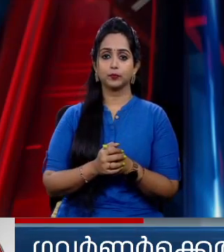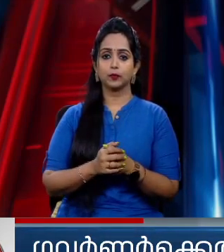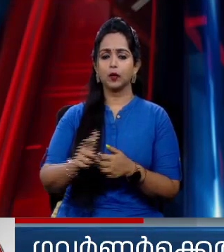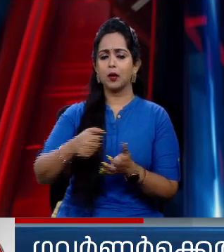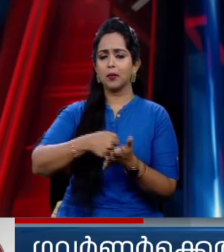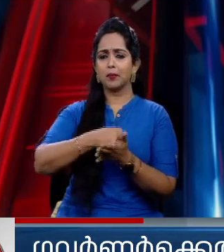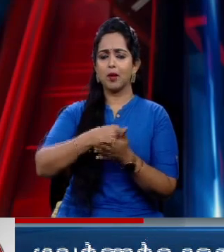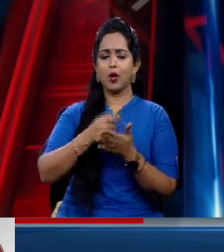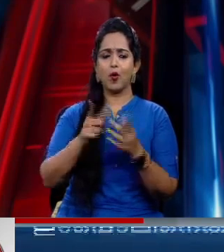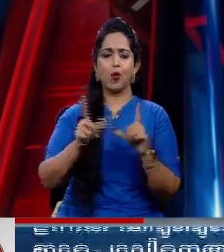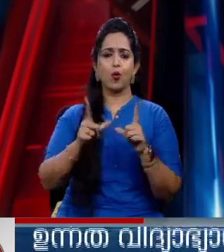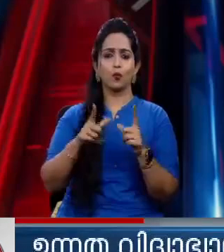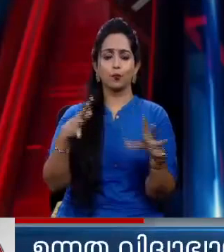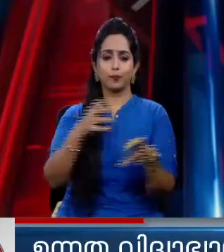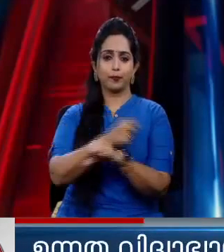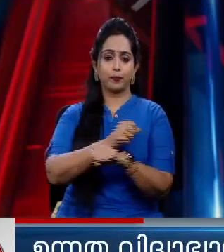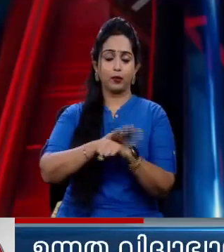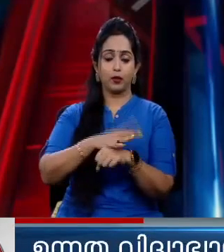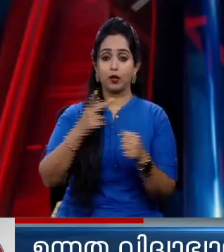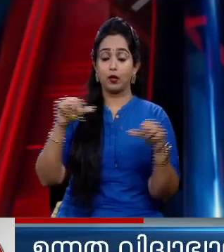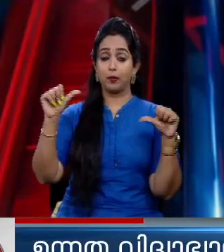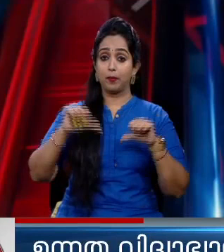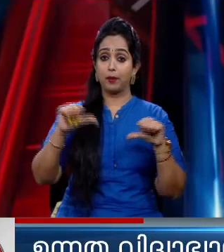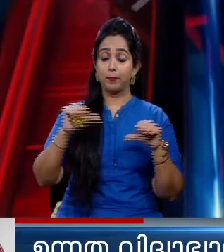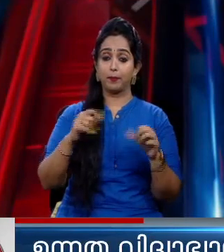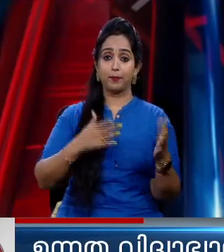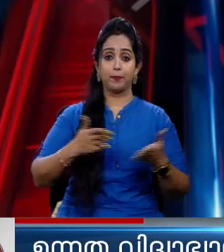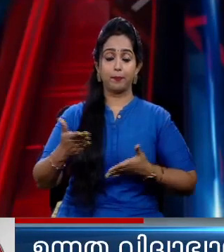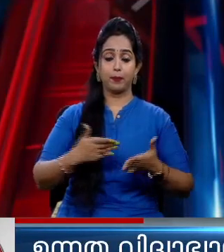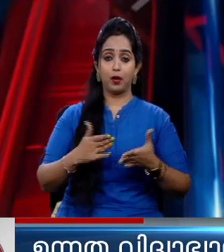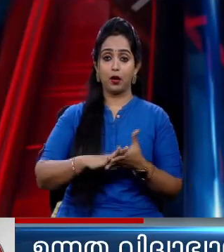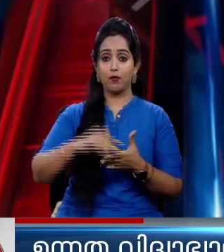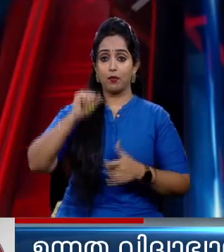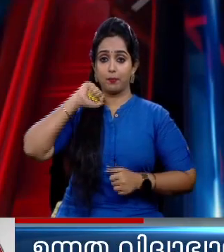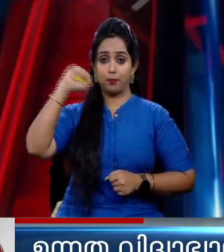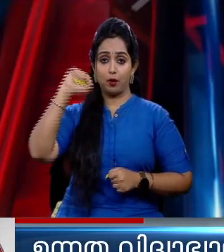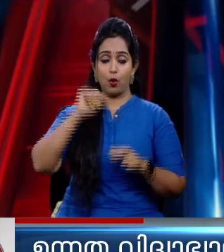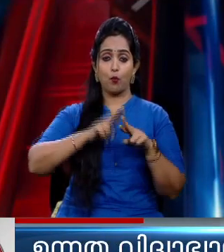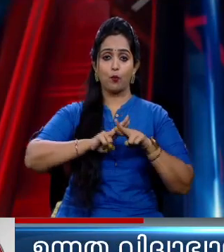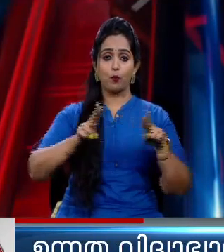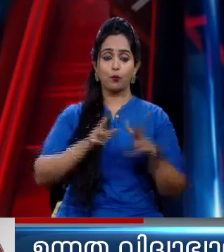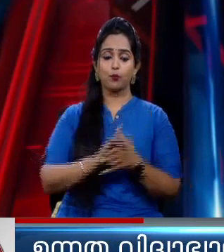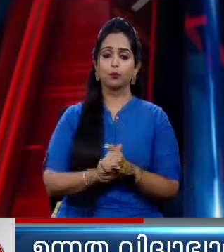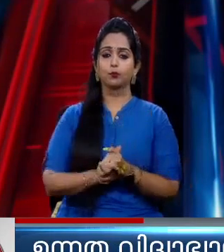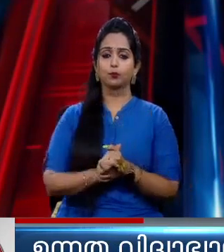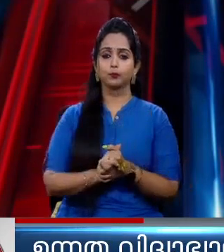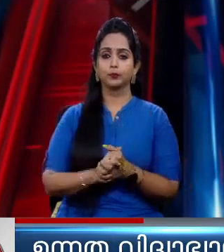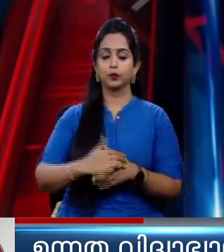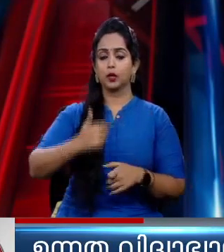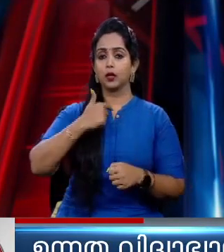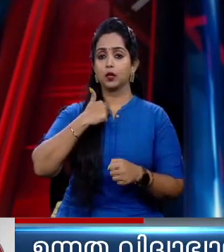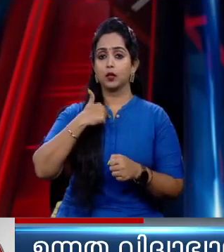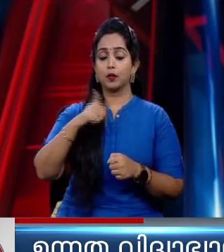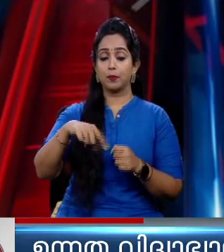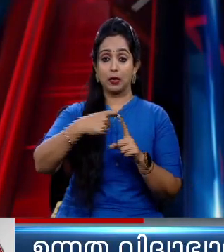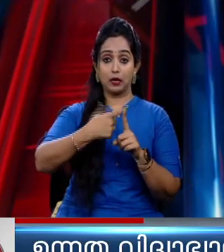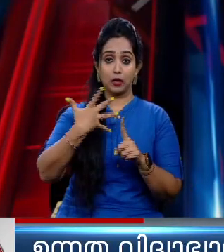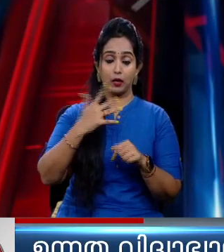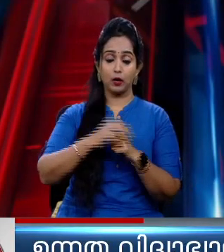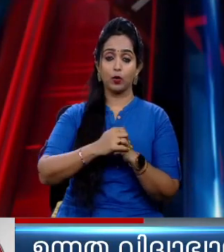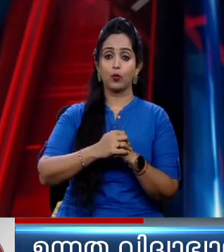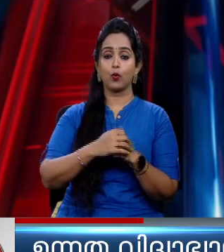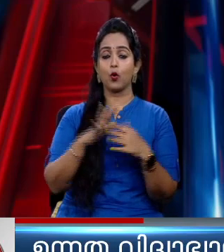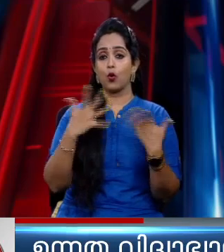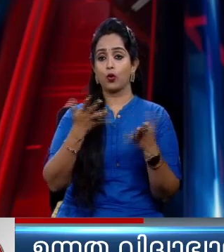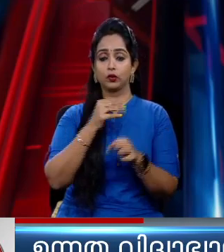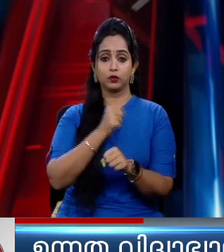അടിസ്ഥാനരഹിതമായ പ്രചരണങ്ങൾ, ആ പ്രചരണങ്ങൾക്ക് മുന്നിൽ നമ്മുടെ നാടോ